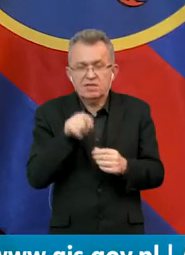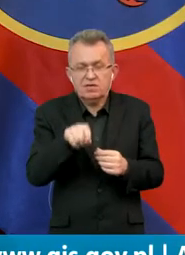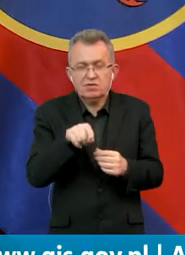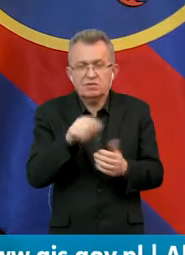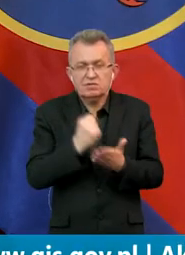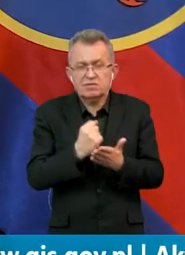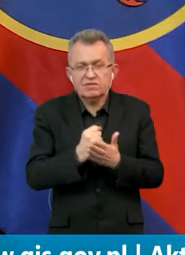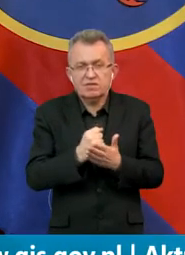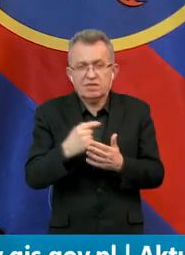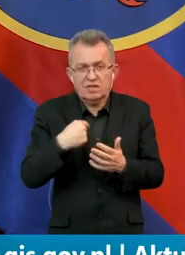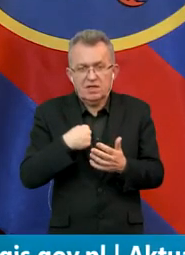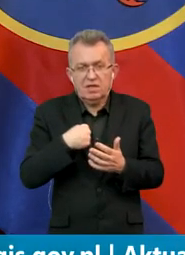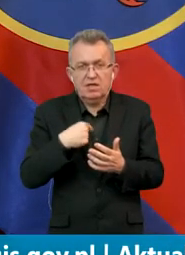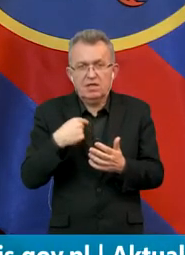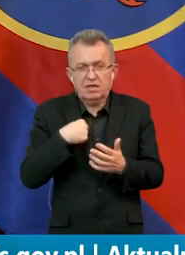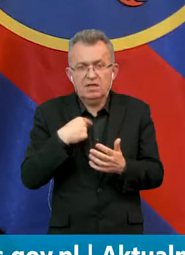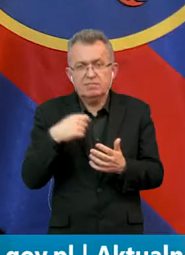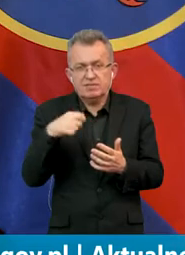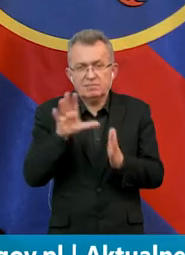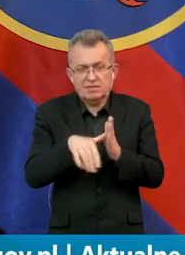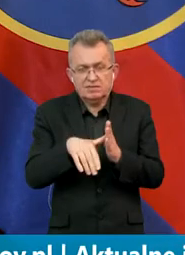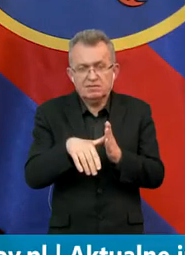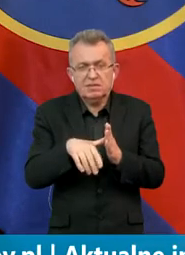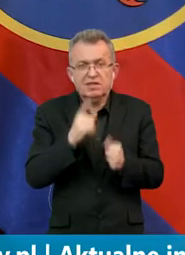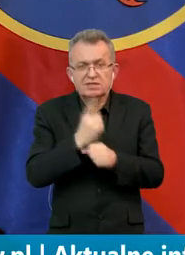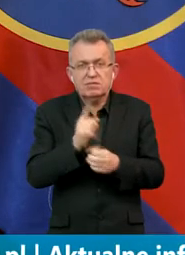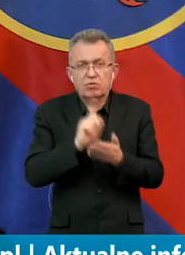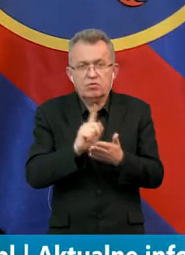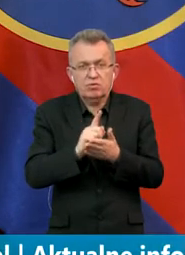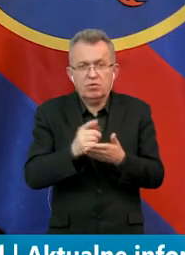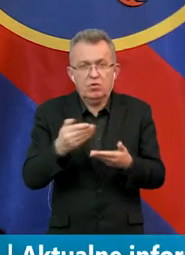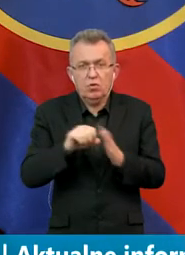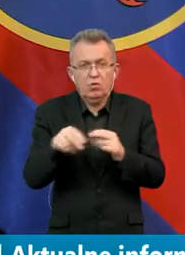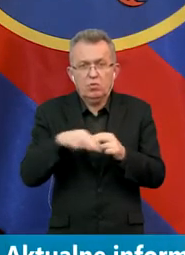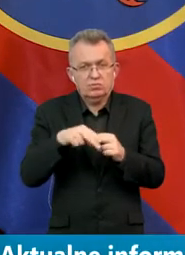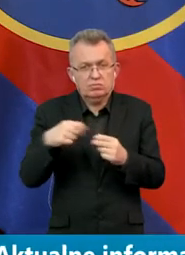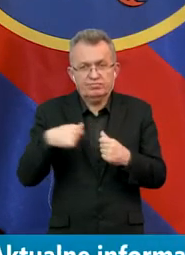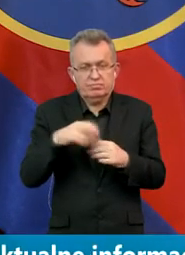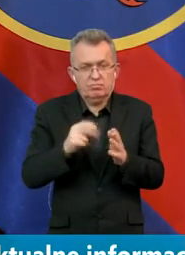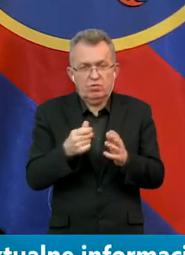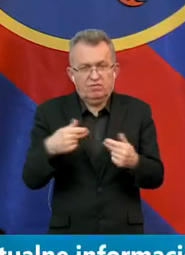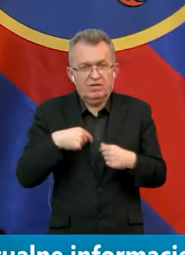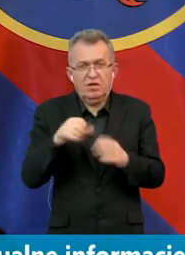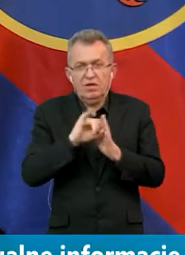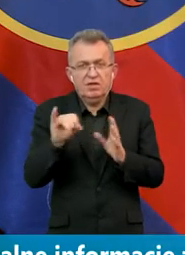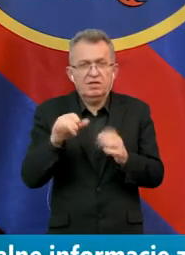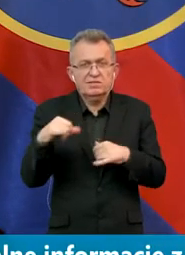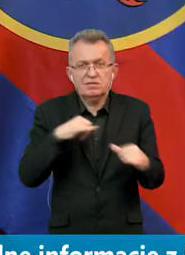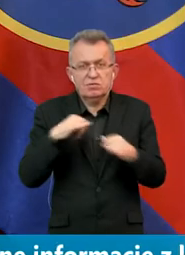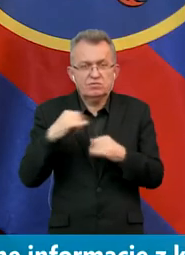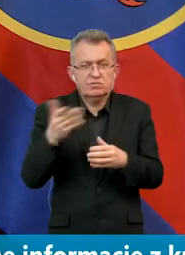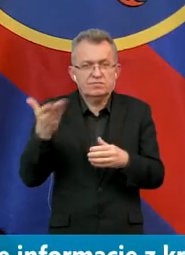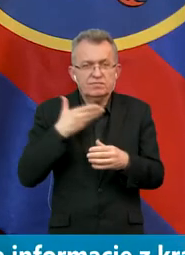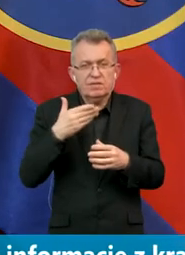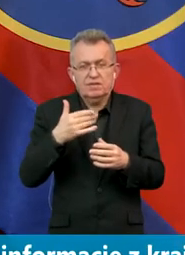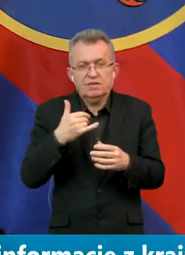tej sprawy. Na przykład ja, jako prezydent miasta, decyzję podatkową nie dostaję od Urzędu Miasta w Szczecinie, tylko dostaję od wyznaczonego samorządu w